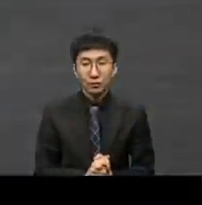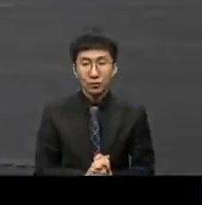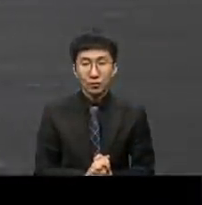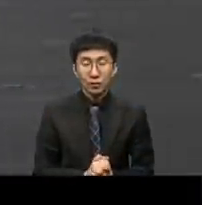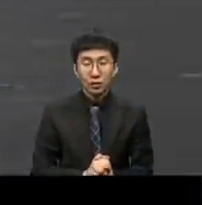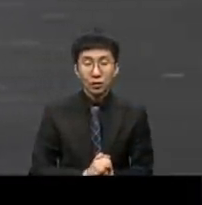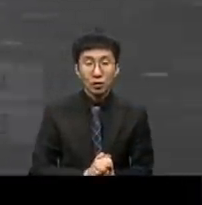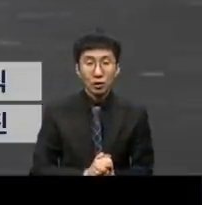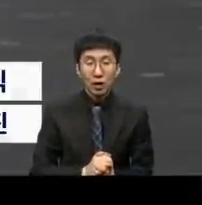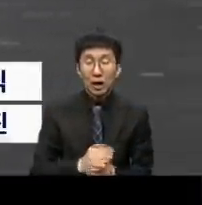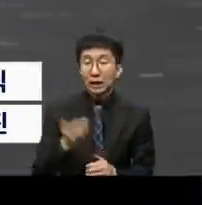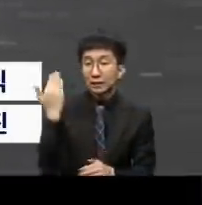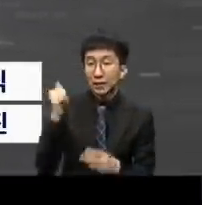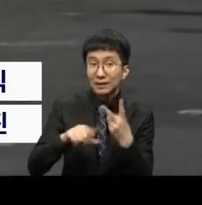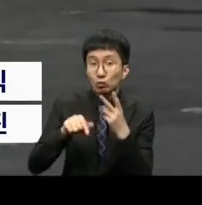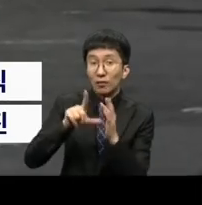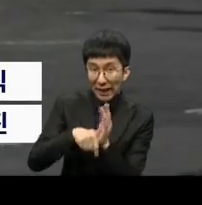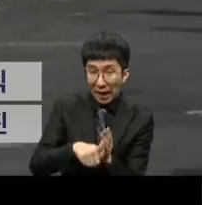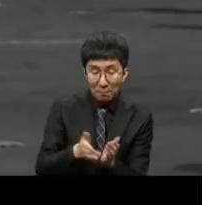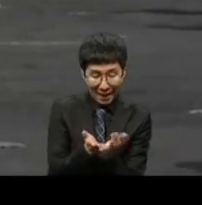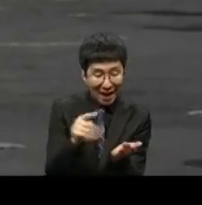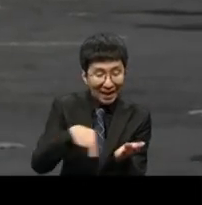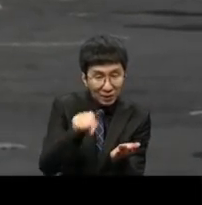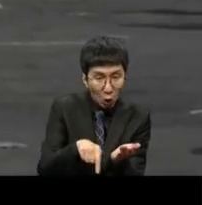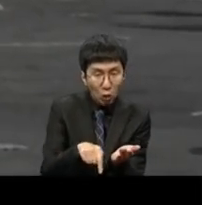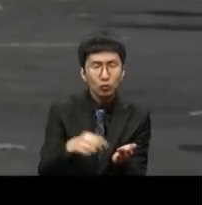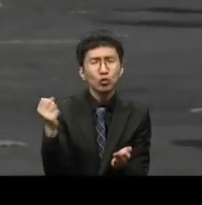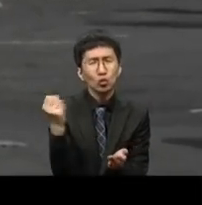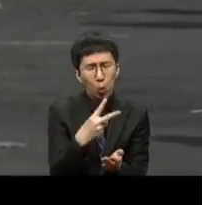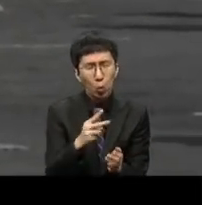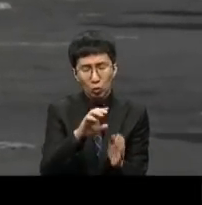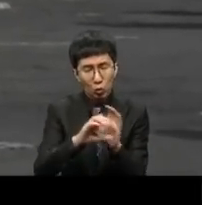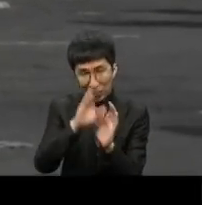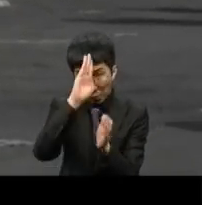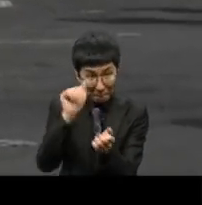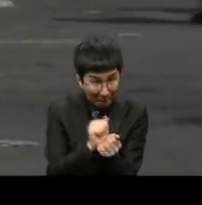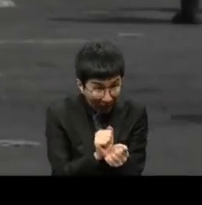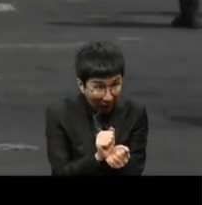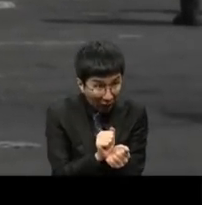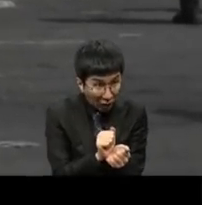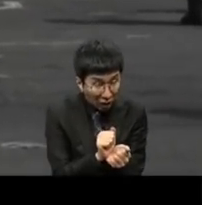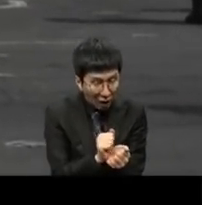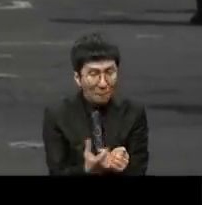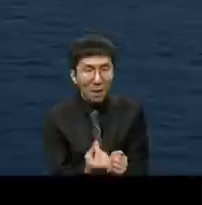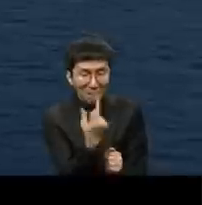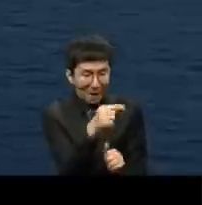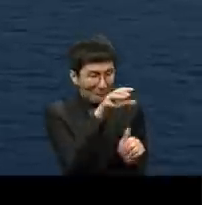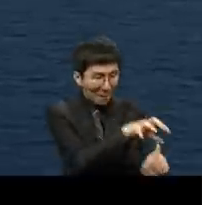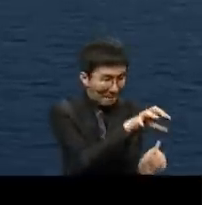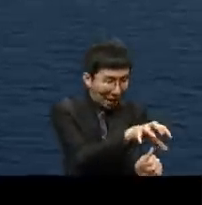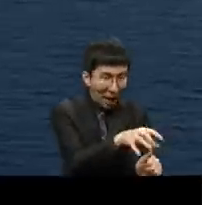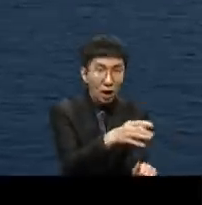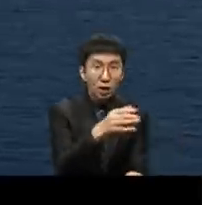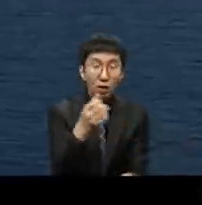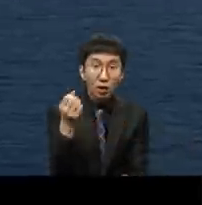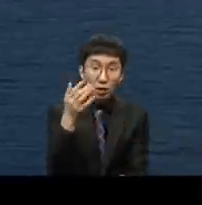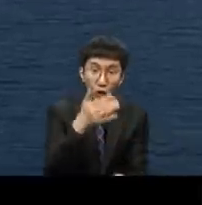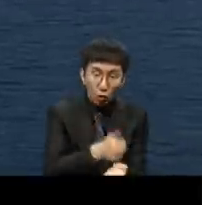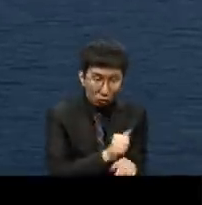또다시 코로나에 감염됐지만 밀접 접촉자들을 신속 격리했고 추가 감염자는 발생하지